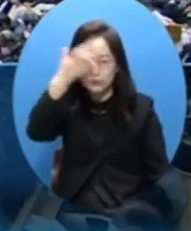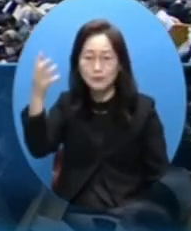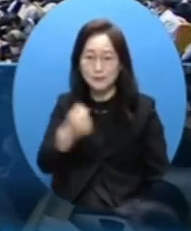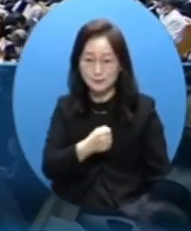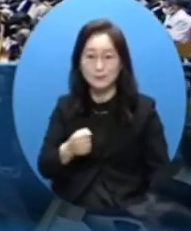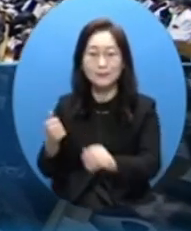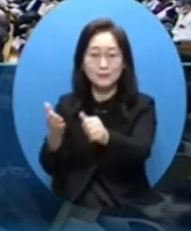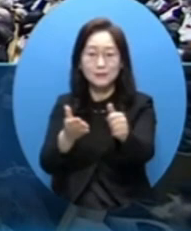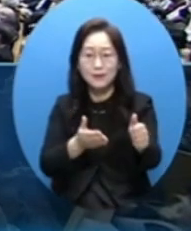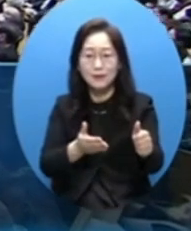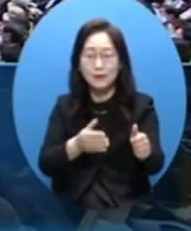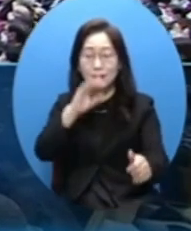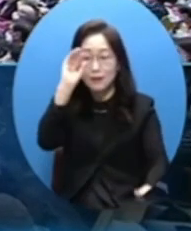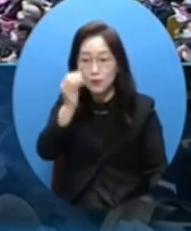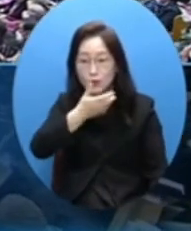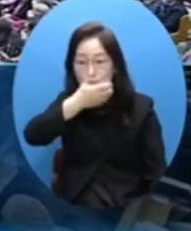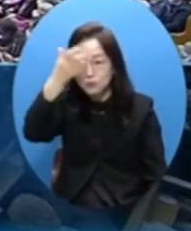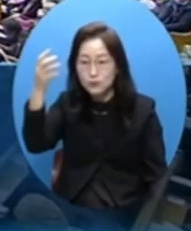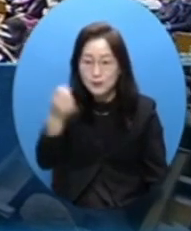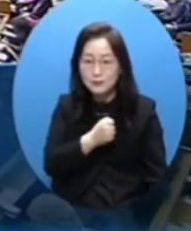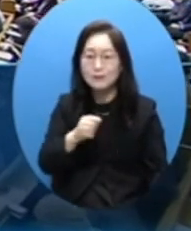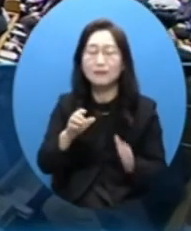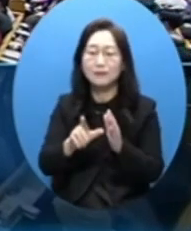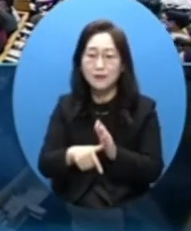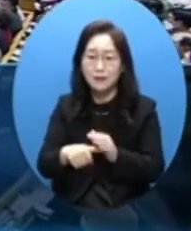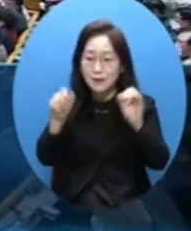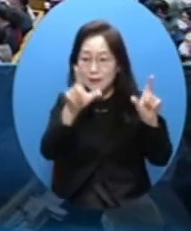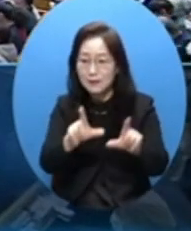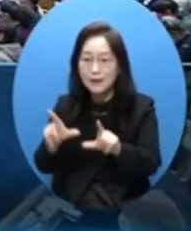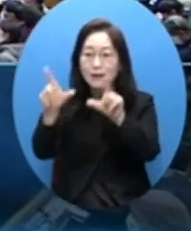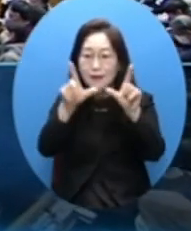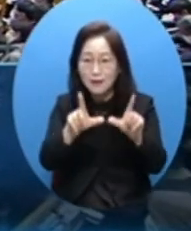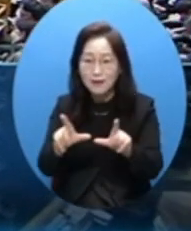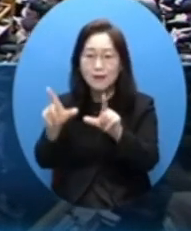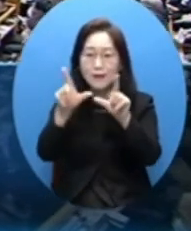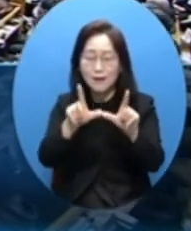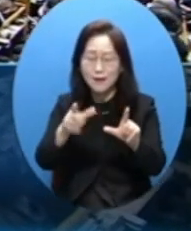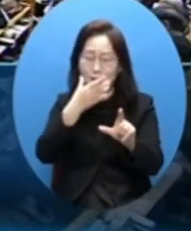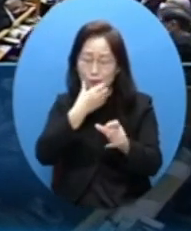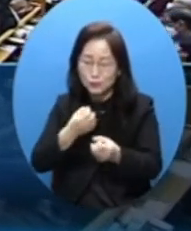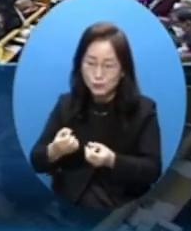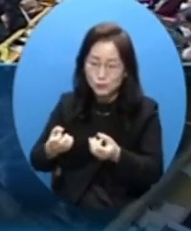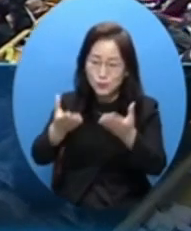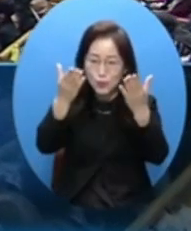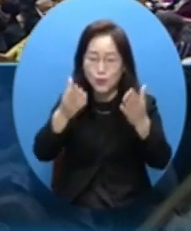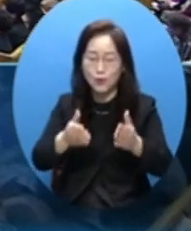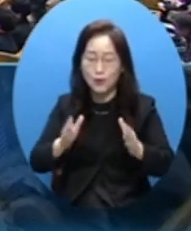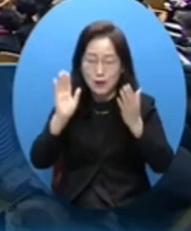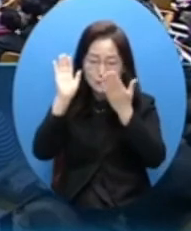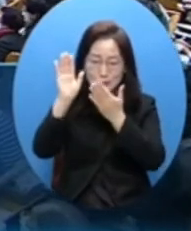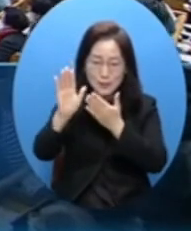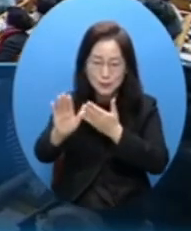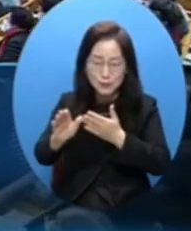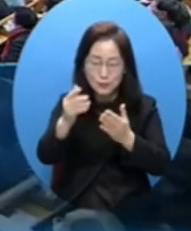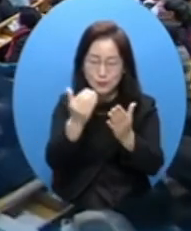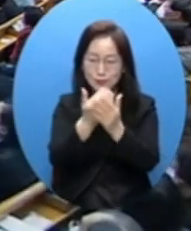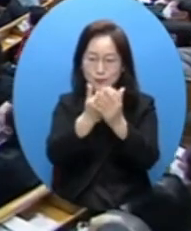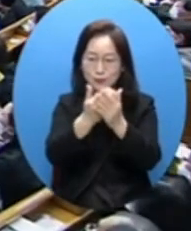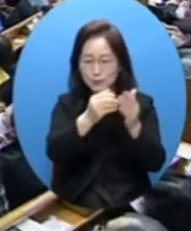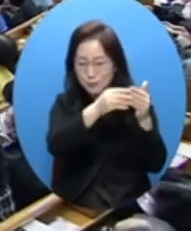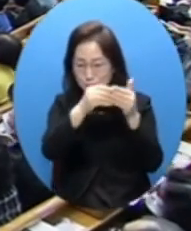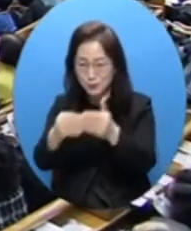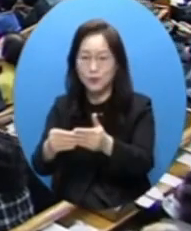됩니다 그렇게 한 꿈을 꿀 때 그 꿈이 우리의 삶을 축복의 미래로 기적의 배려로 이끌어 가는 것입니다